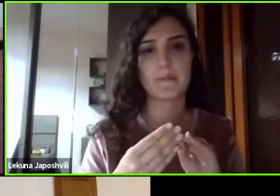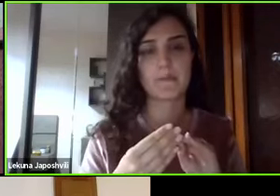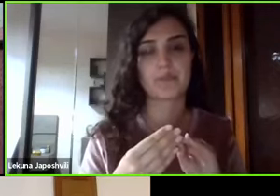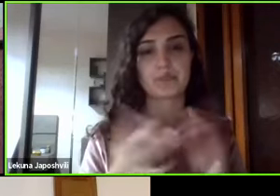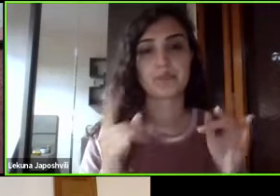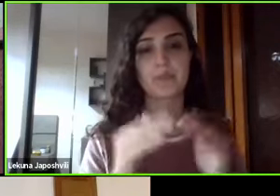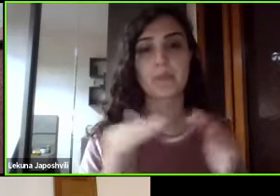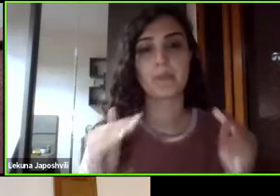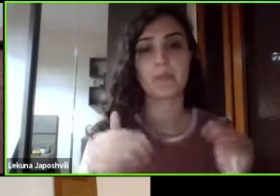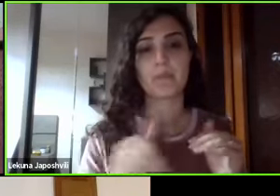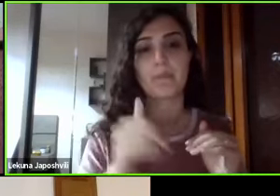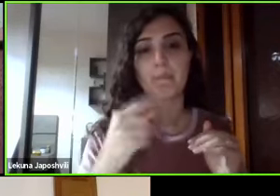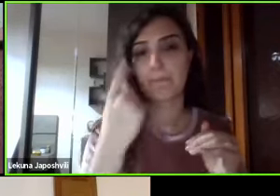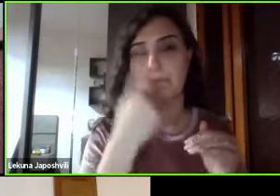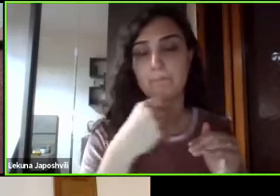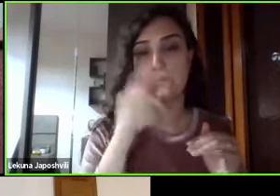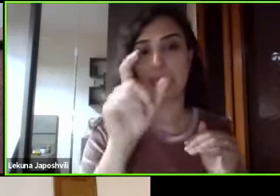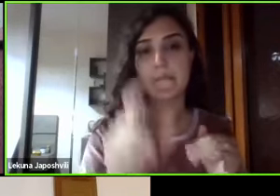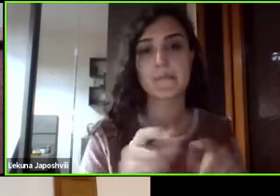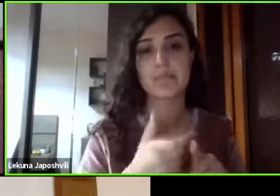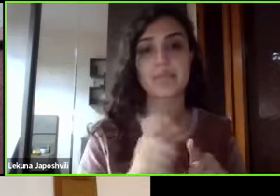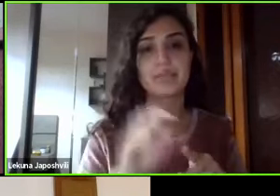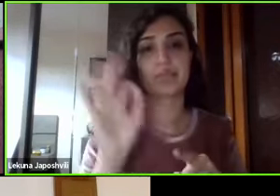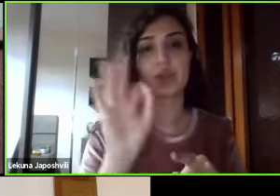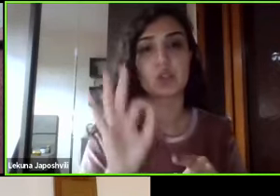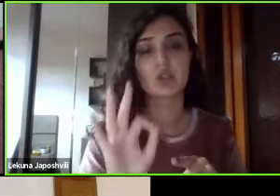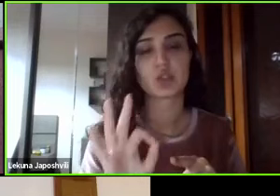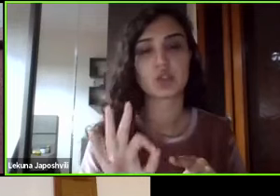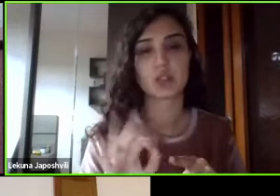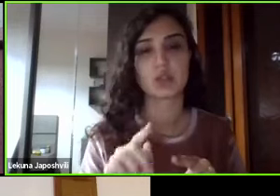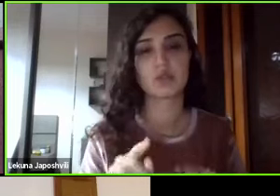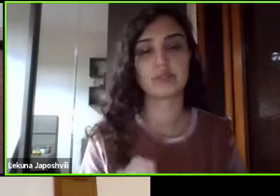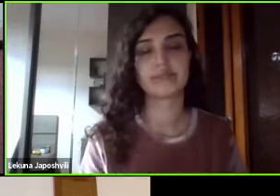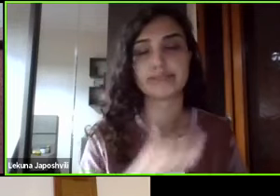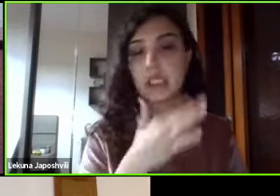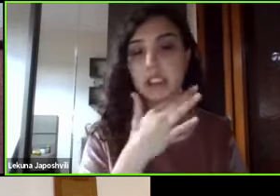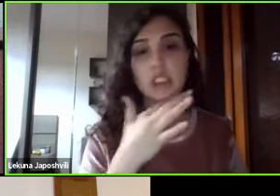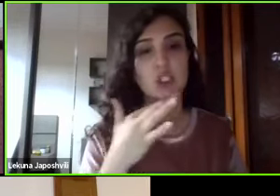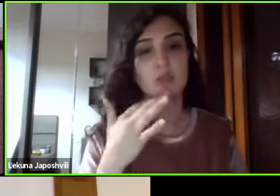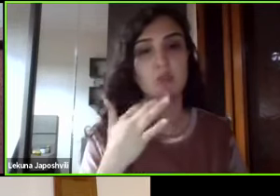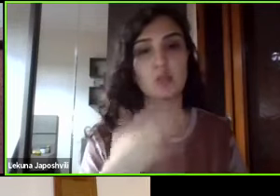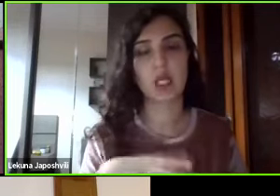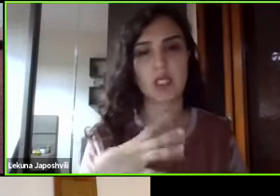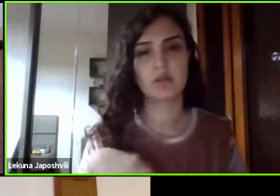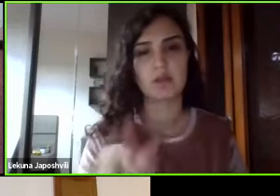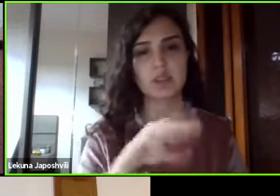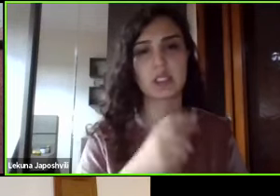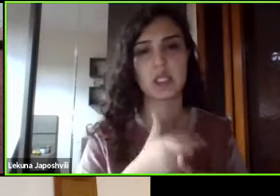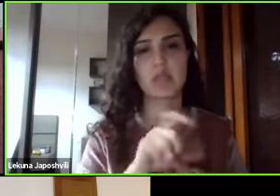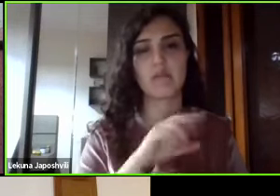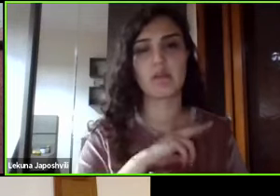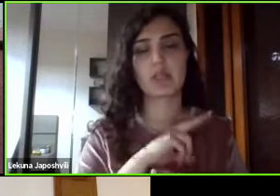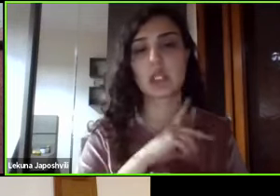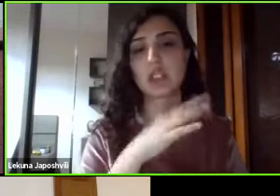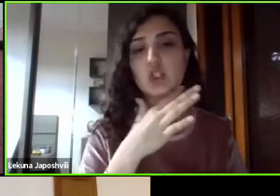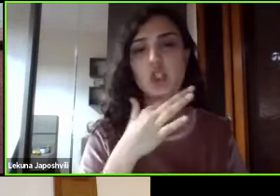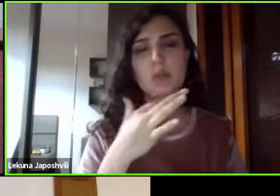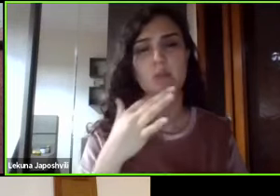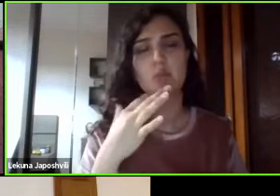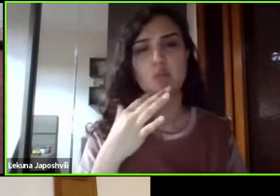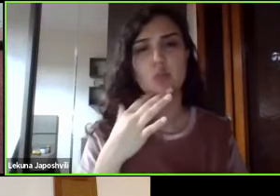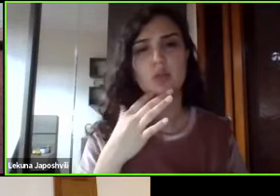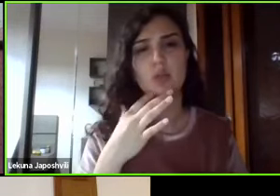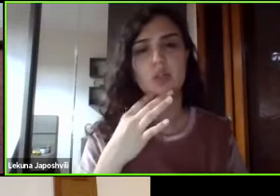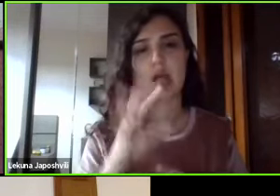ბავში როგორც პიროვნება ძალიან ხშირად გადაჭარბებული, ეს ჩვენ ქართველებს ძალიან გვიყვარს, რომ გადაჭარბებული ან არ